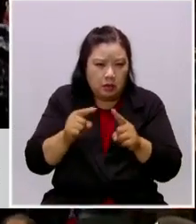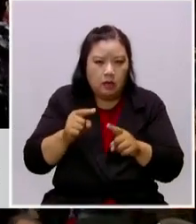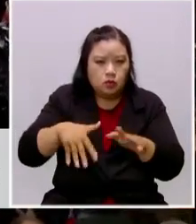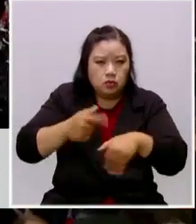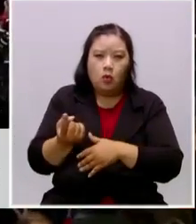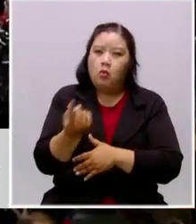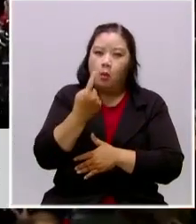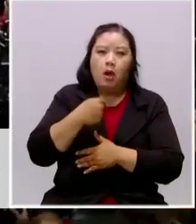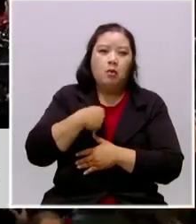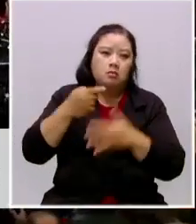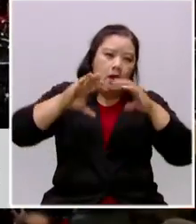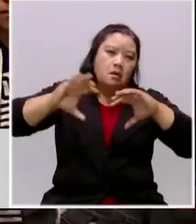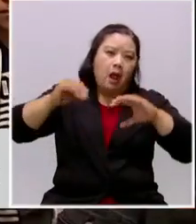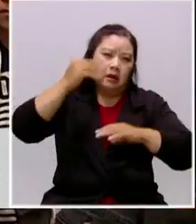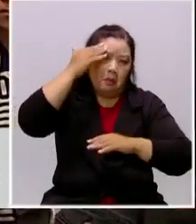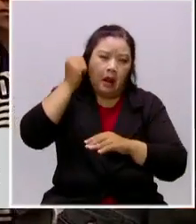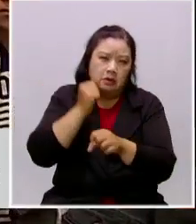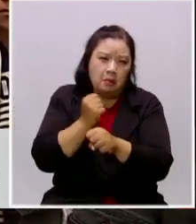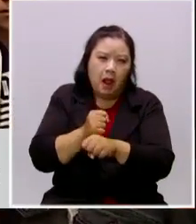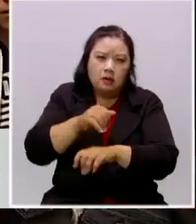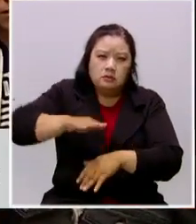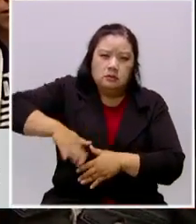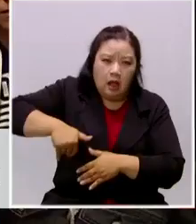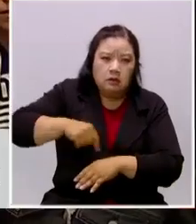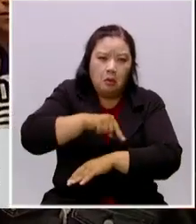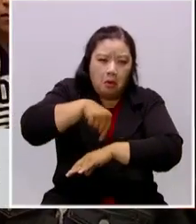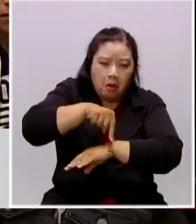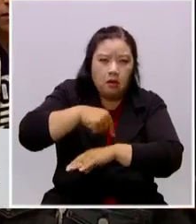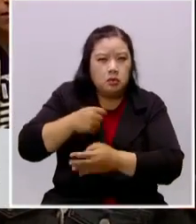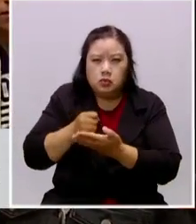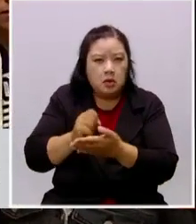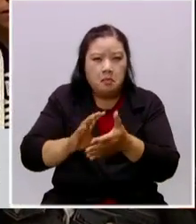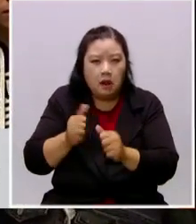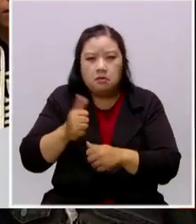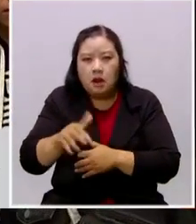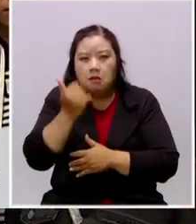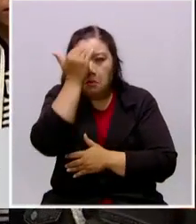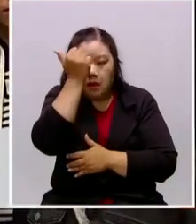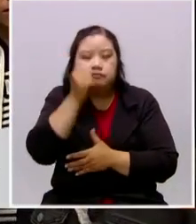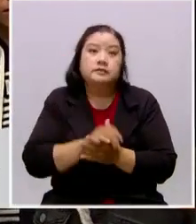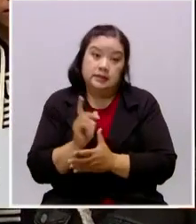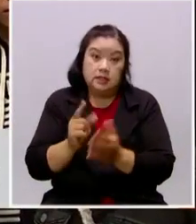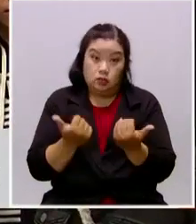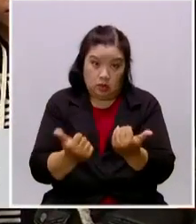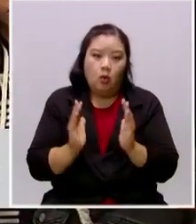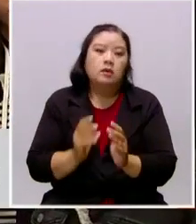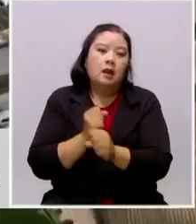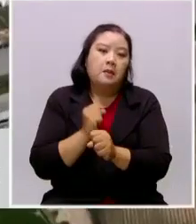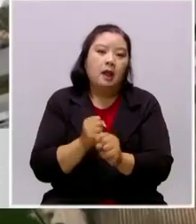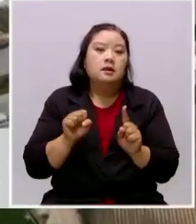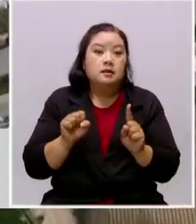ช้าไม่เพียงพอในการช่วยเหลือพวกเขาเอวานระบุด้วยว่าขณะนี้มีเจ้าหน้าที่กู้ภัยมากกว่า